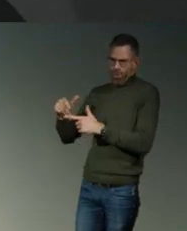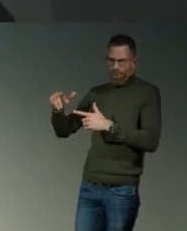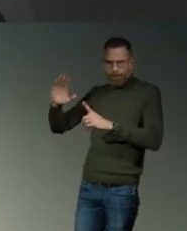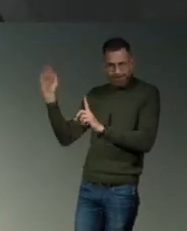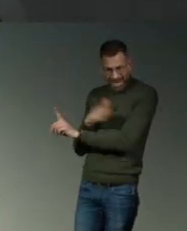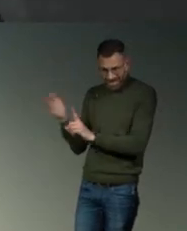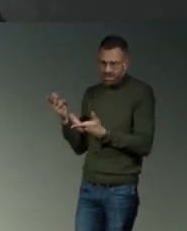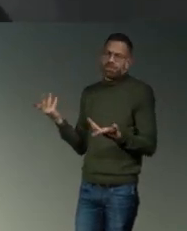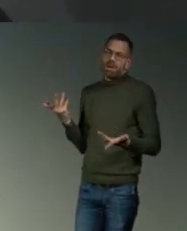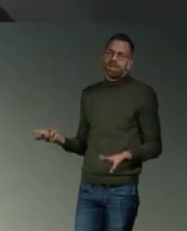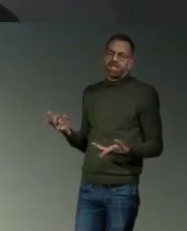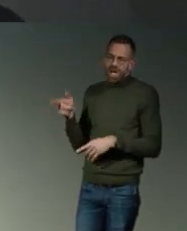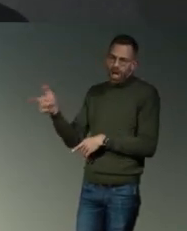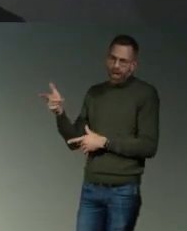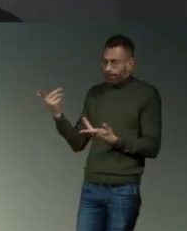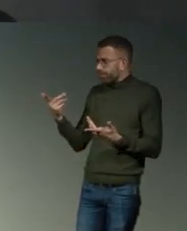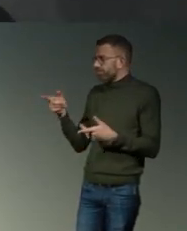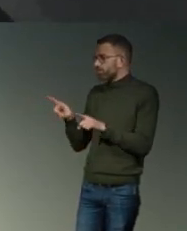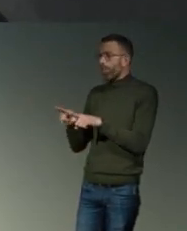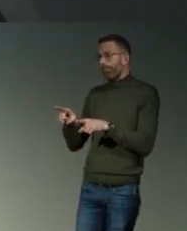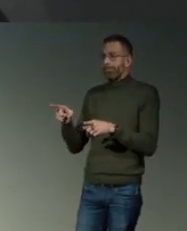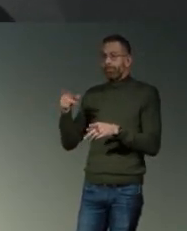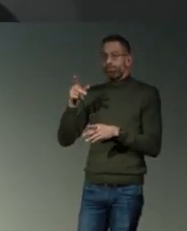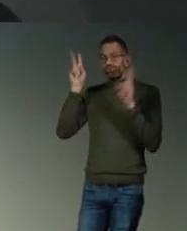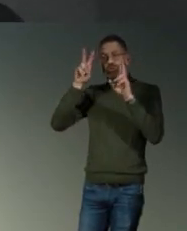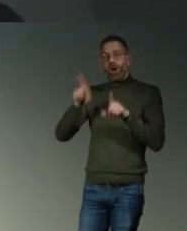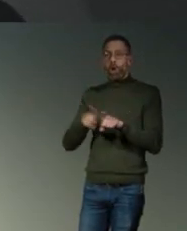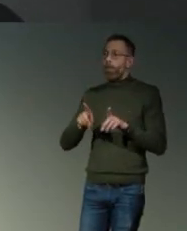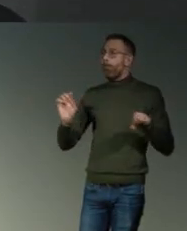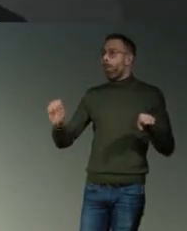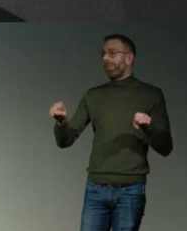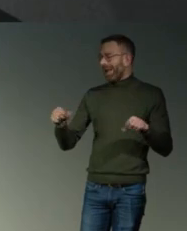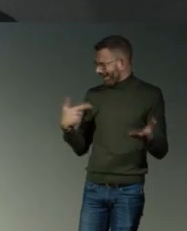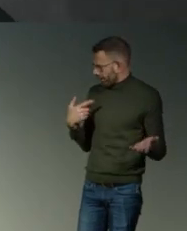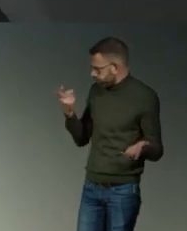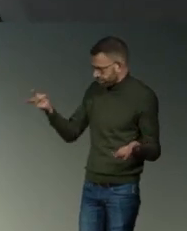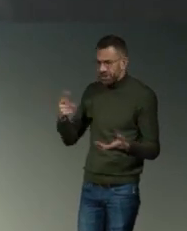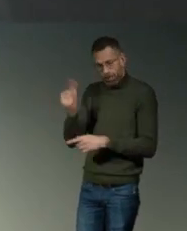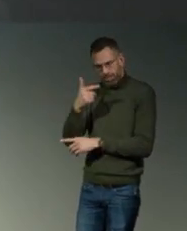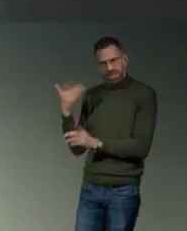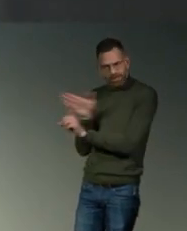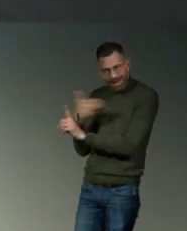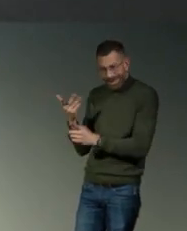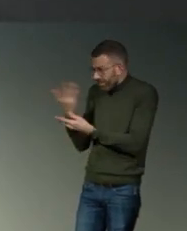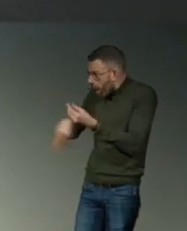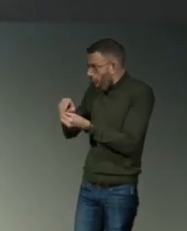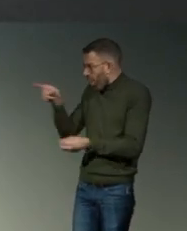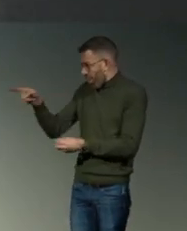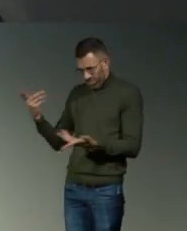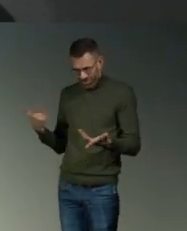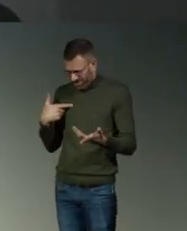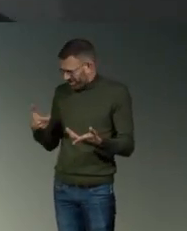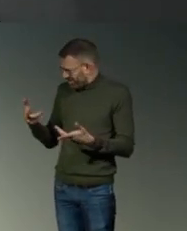que peut constituer son utilisation en tant que mobilette à la chasse à cour, parce que franchement il l'utilise comme ça pendant des heures, et en plus il était même pas sortable